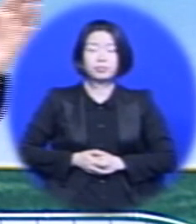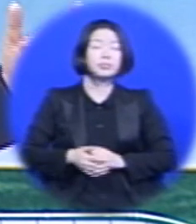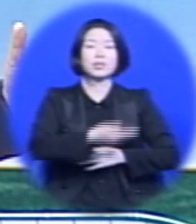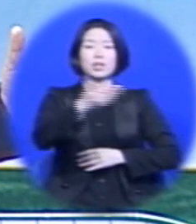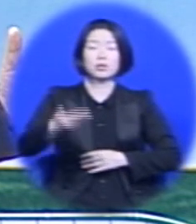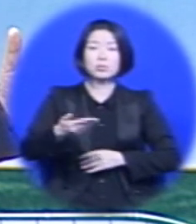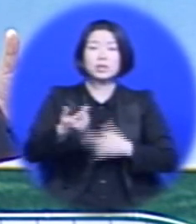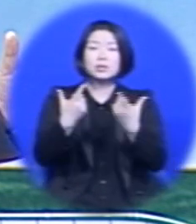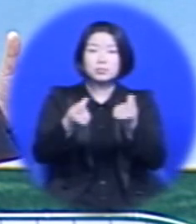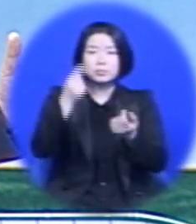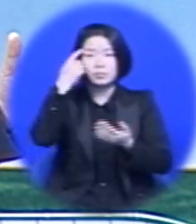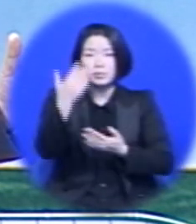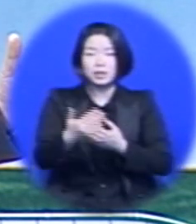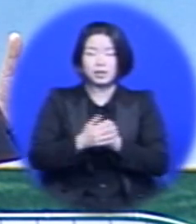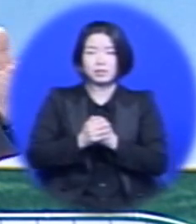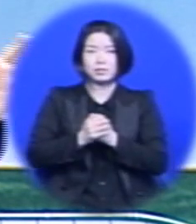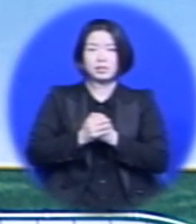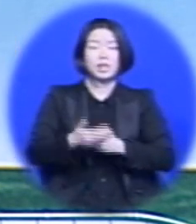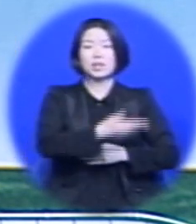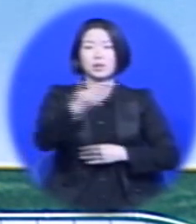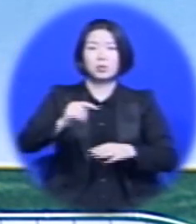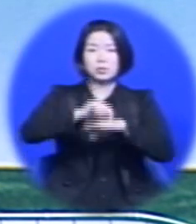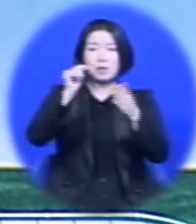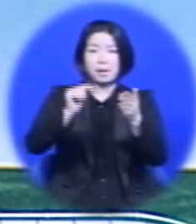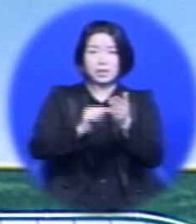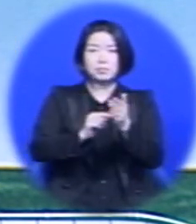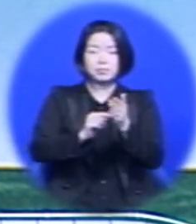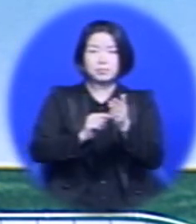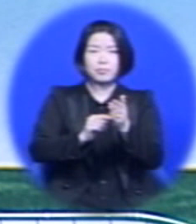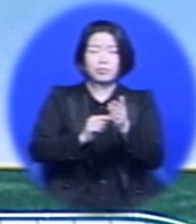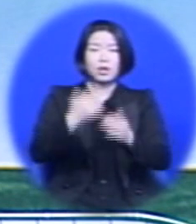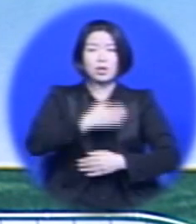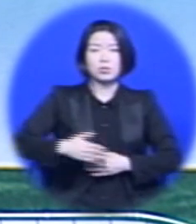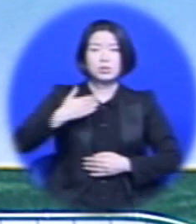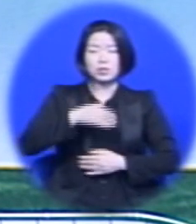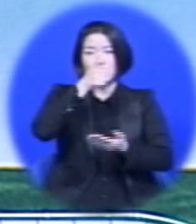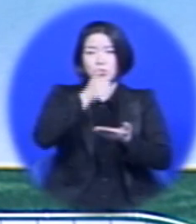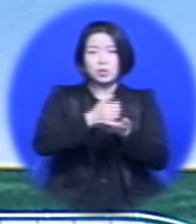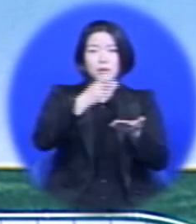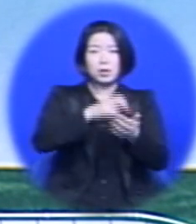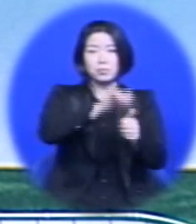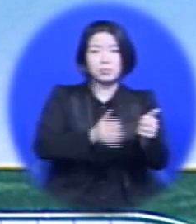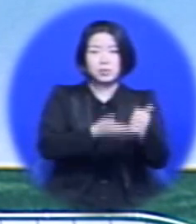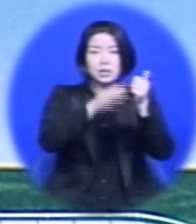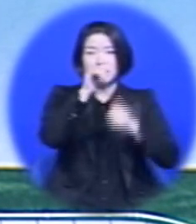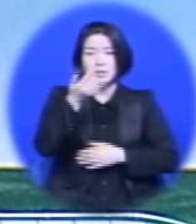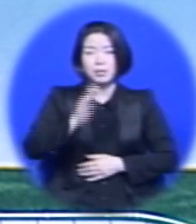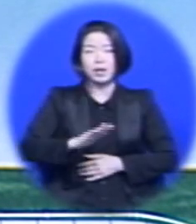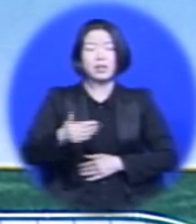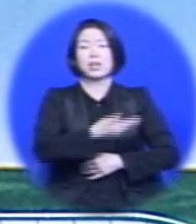여러분이 그렇습니까 여러분의 마음은 육신은 죄의 법을 섬기지만